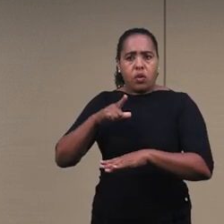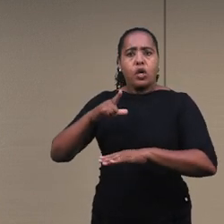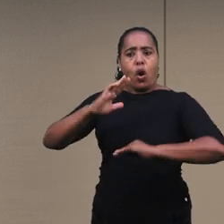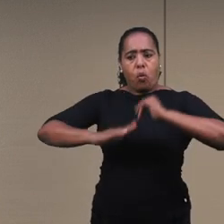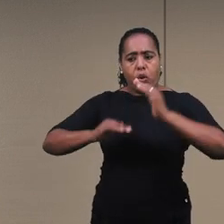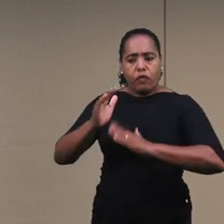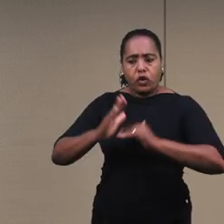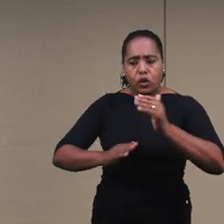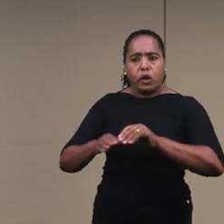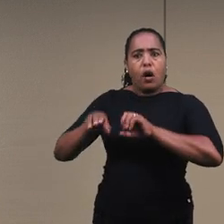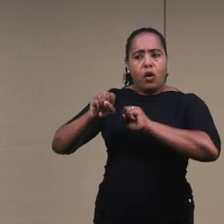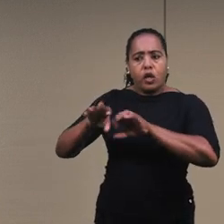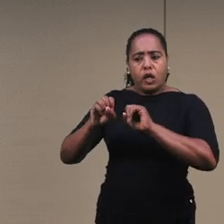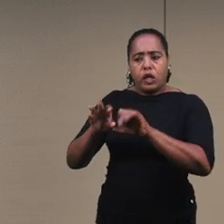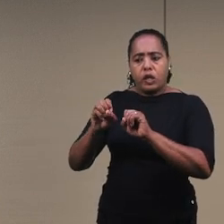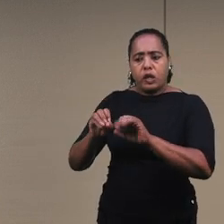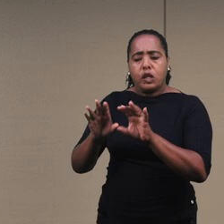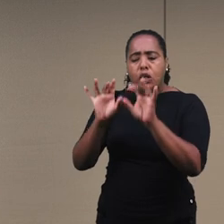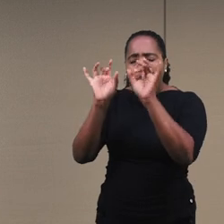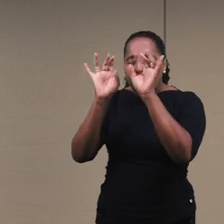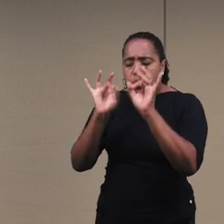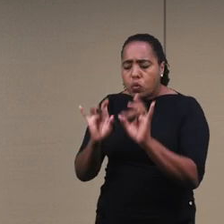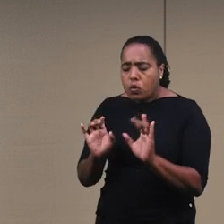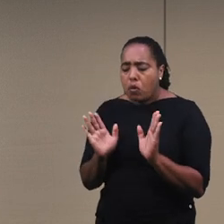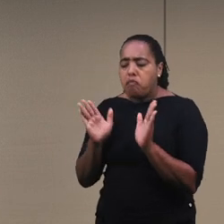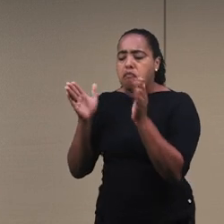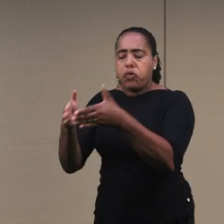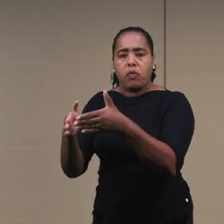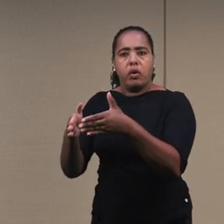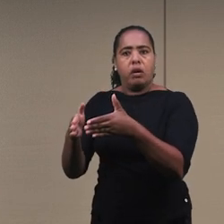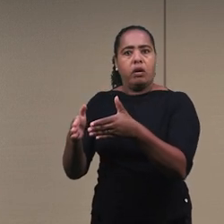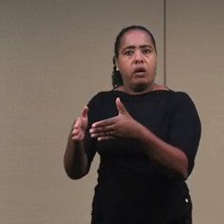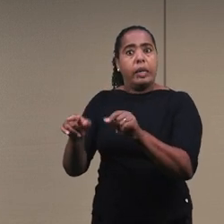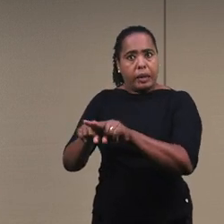l'enfant et aussi pour la préparer pour l'utilisation